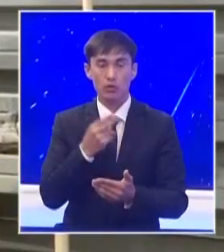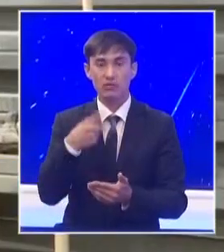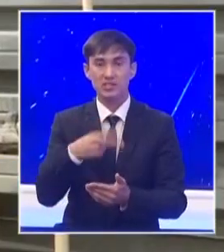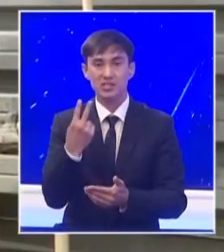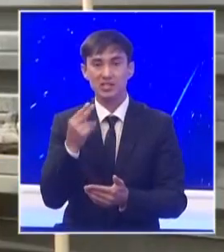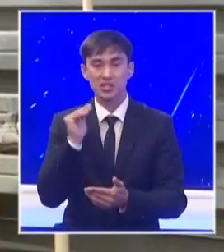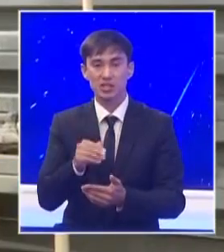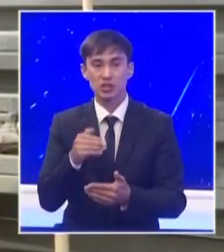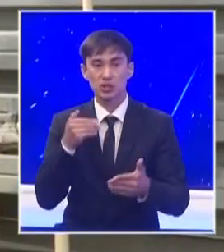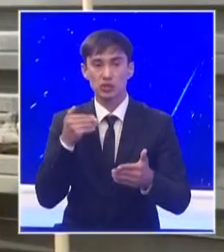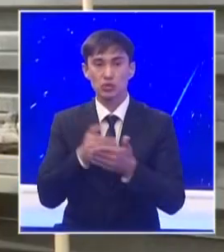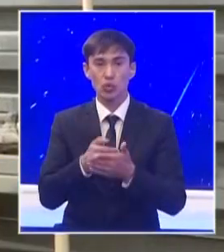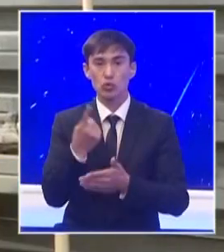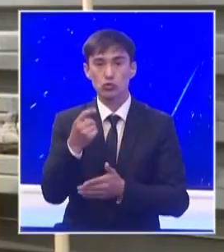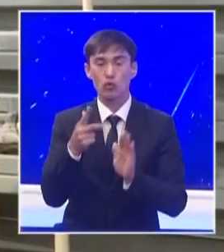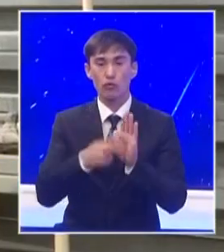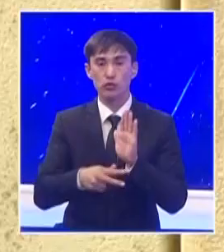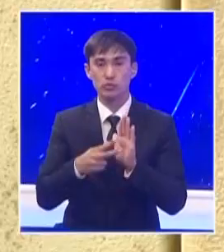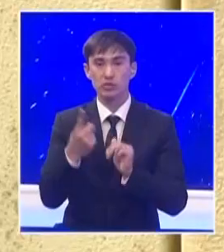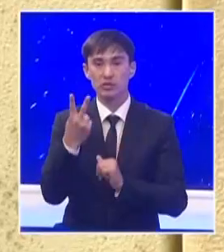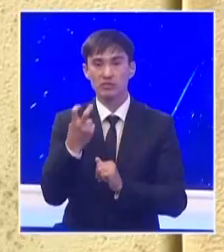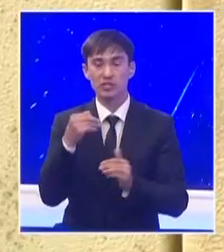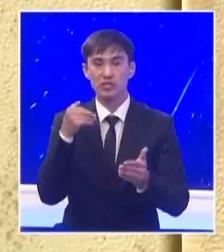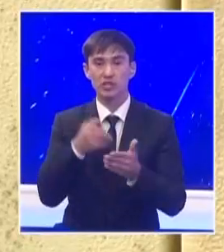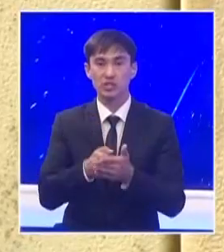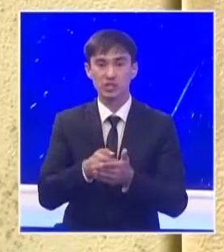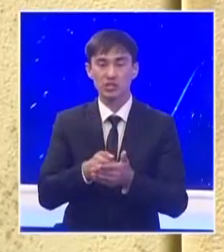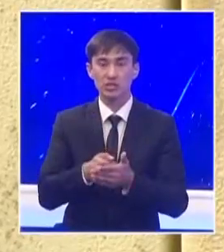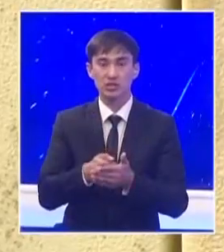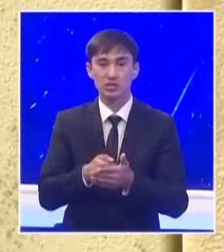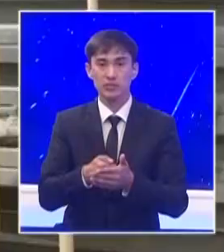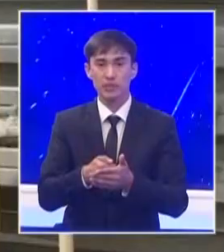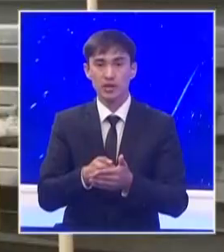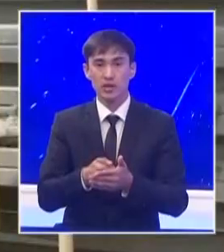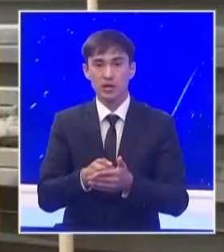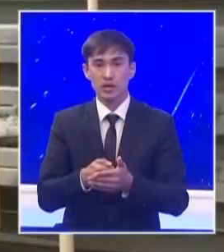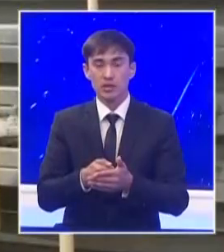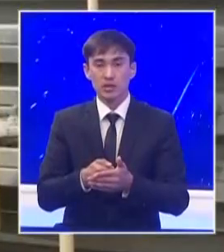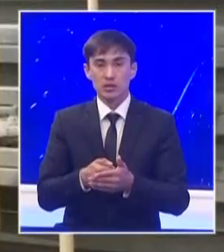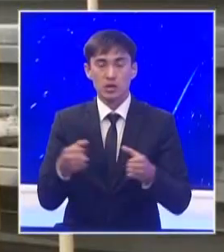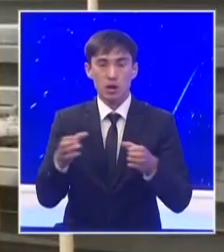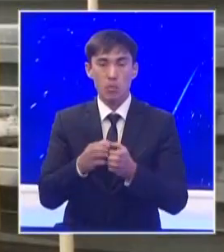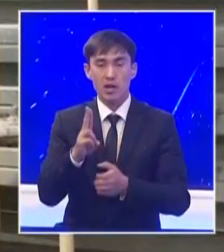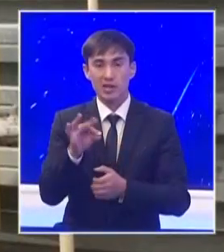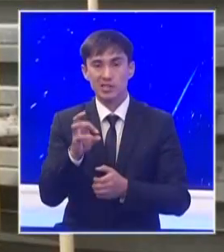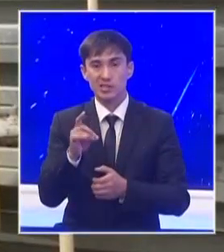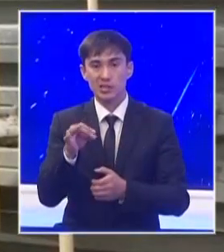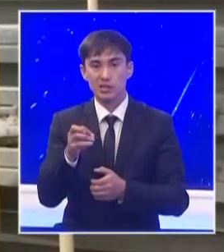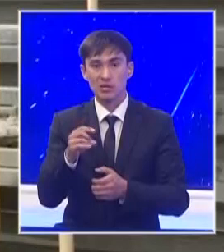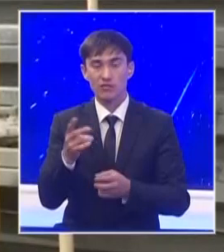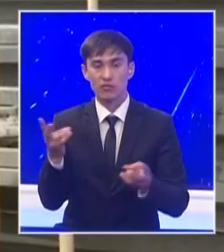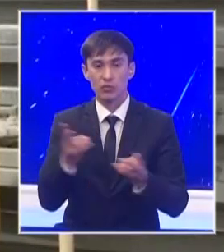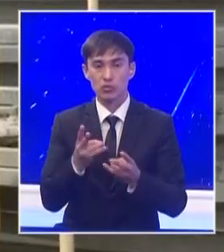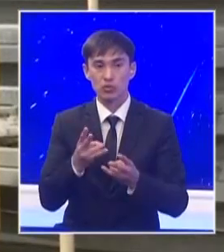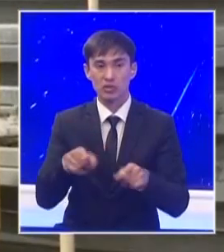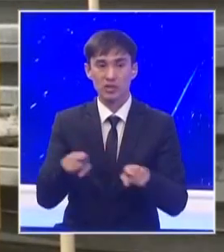20 тысяч и доходят до 180 до 200 тысяч тенге. На основании изложенного компания «Казтрансгаз Аймак» вынуждена